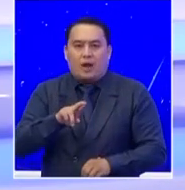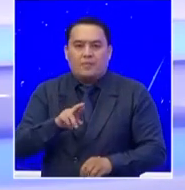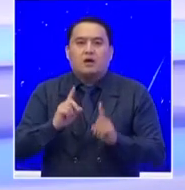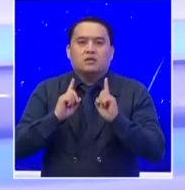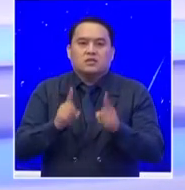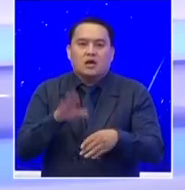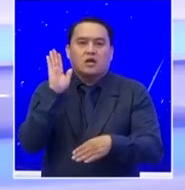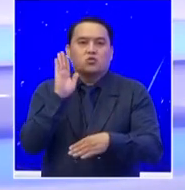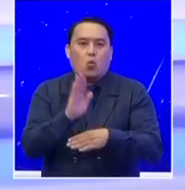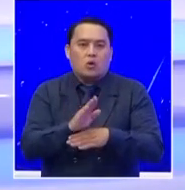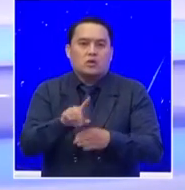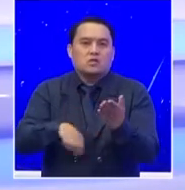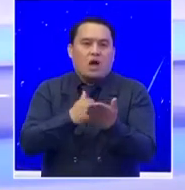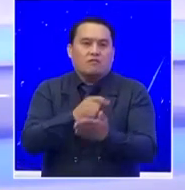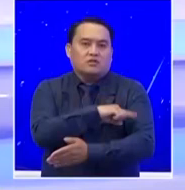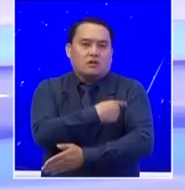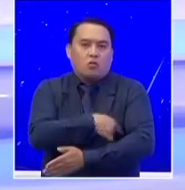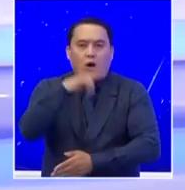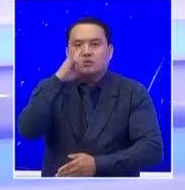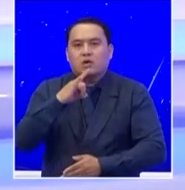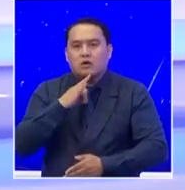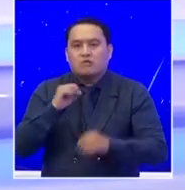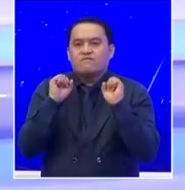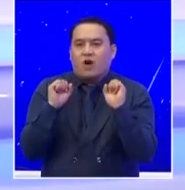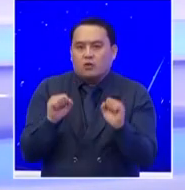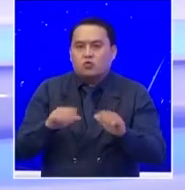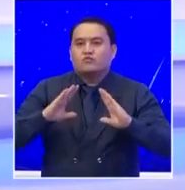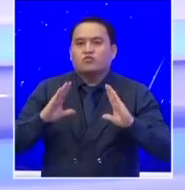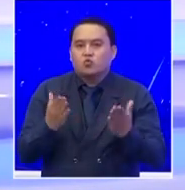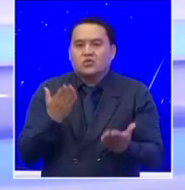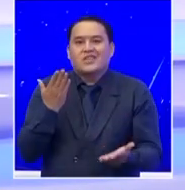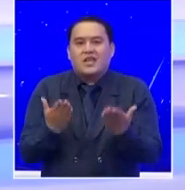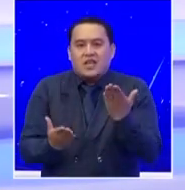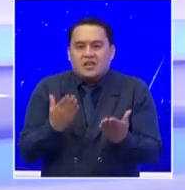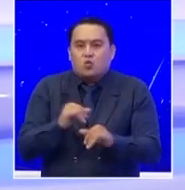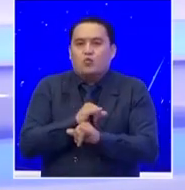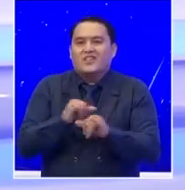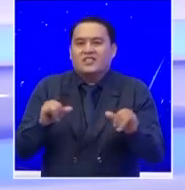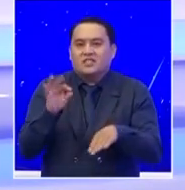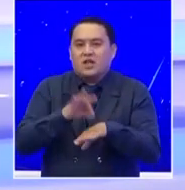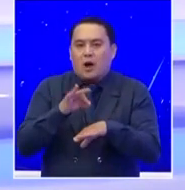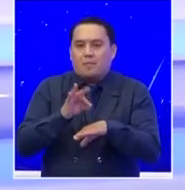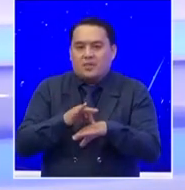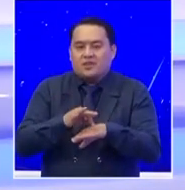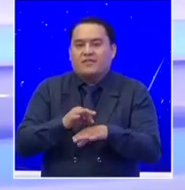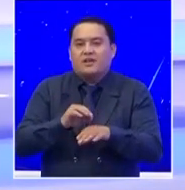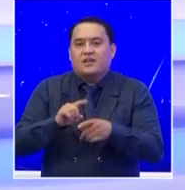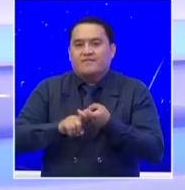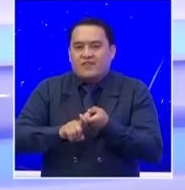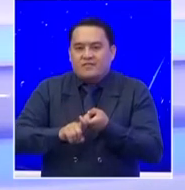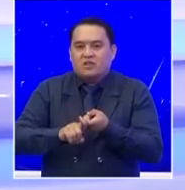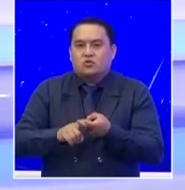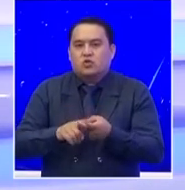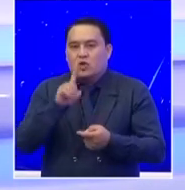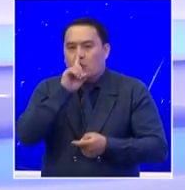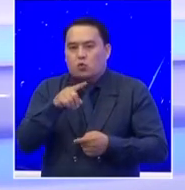Согласно постановлению главного санитарного врача Казахстана, это станет возможным в случае, если прирост заболеваемости COVID-19 в регионе